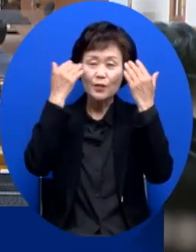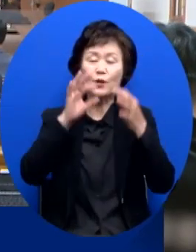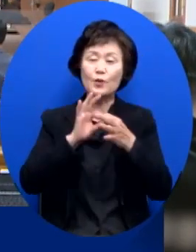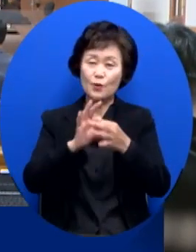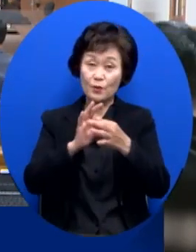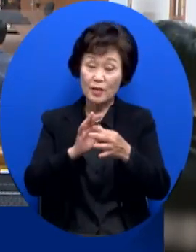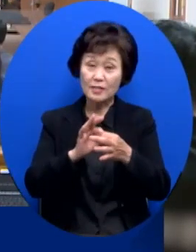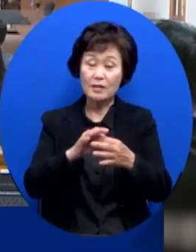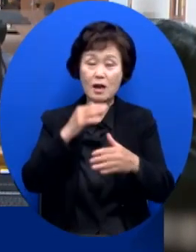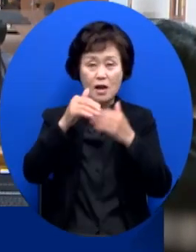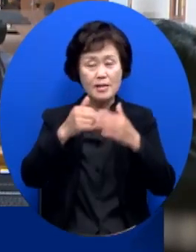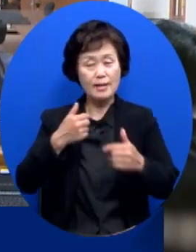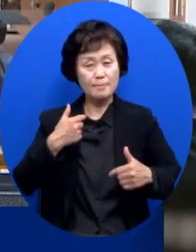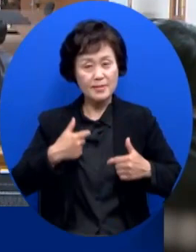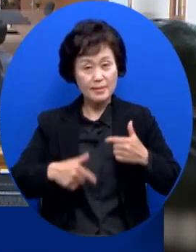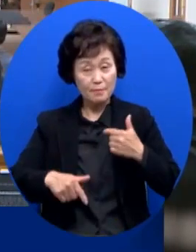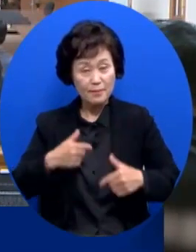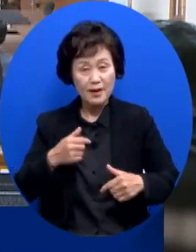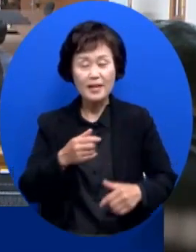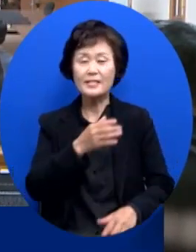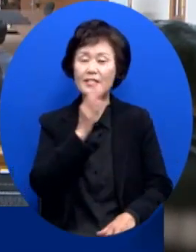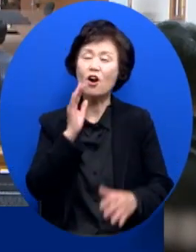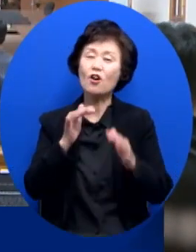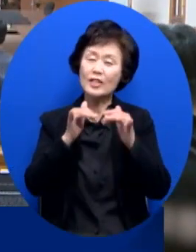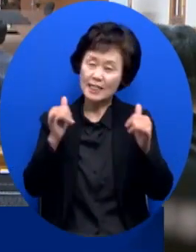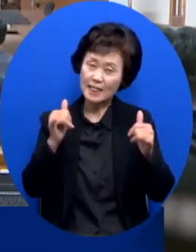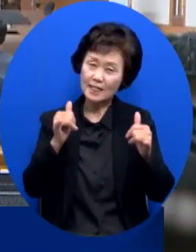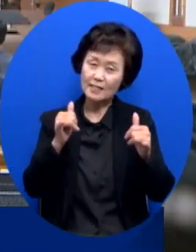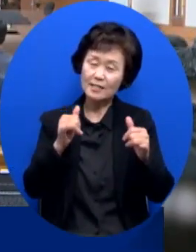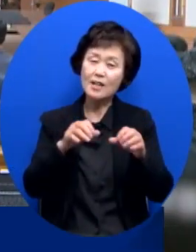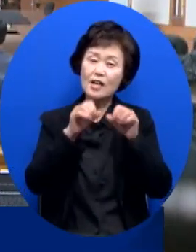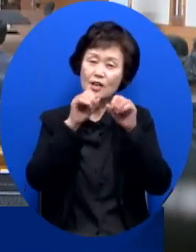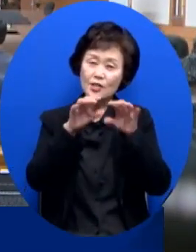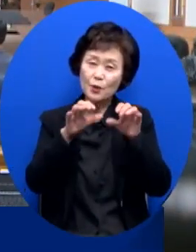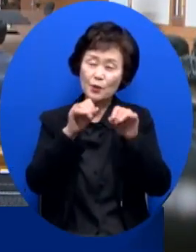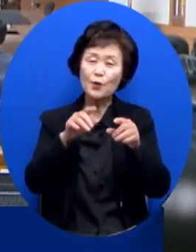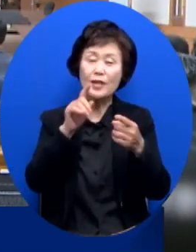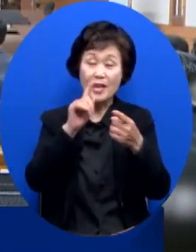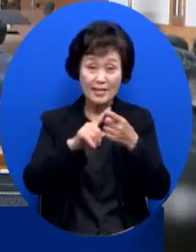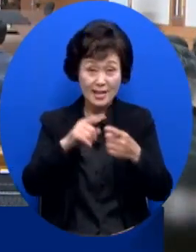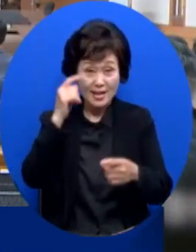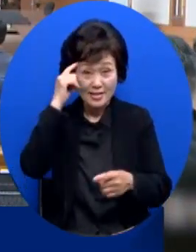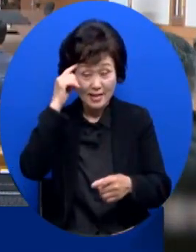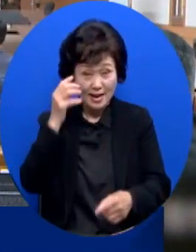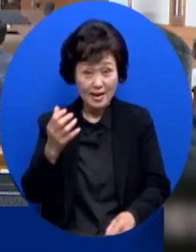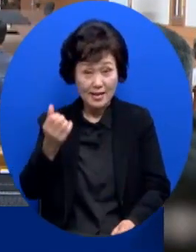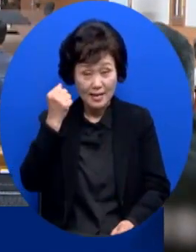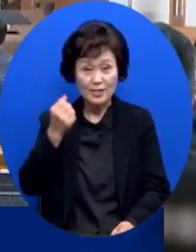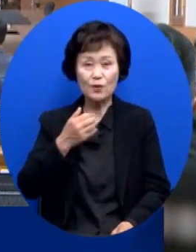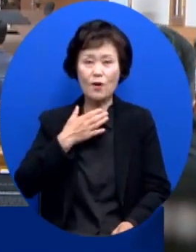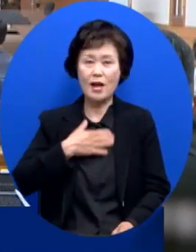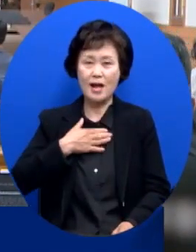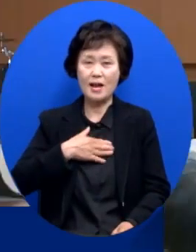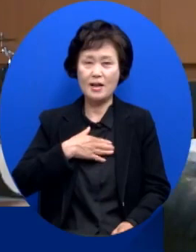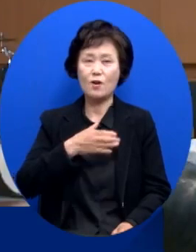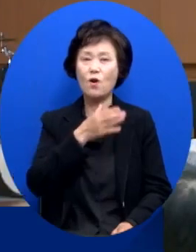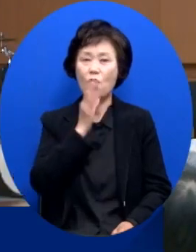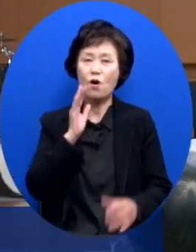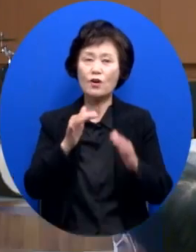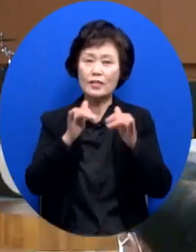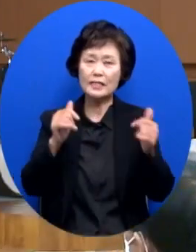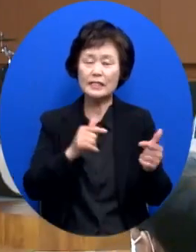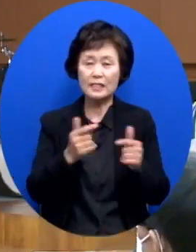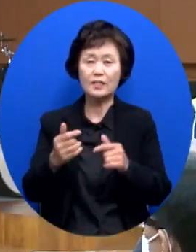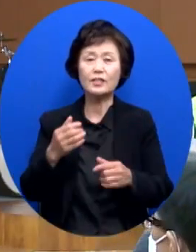기뻐하시는 시니어 그 선교 마인드를 높여서 정말 알고 이 시니어의 선교에 동참.